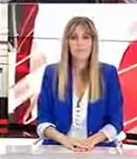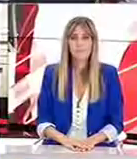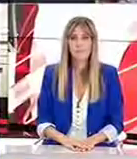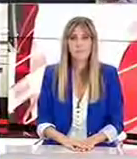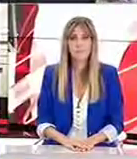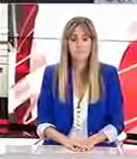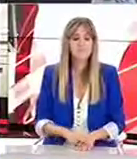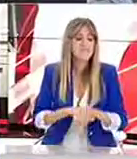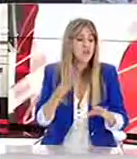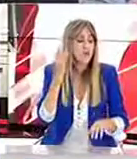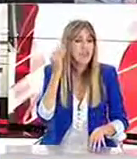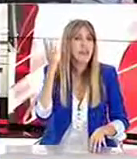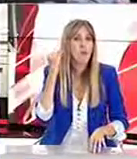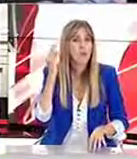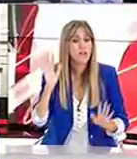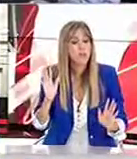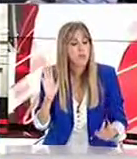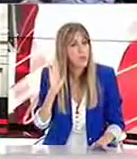Εντάξει, δεν σας ακούω, ναι.